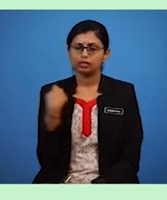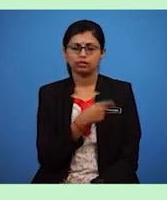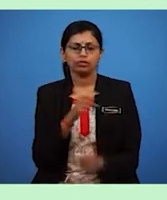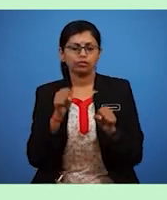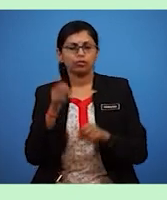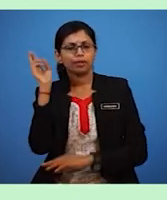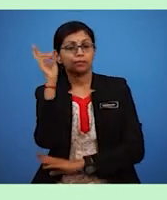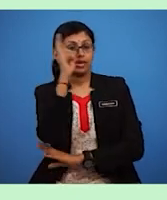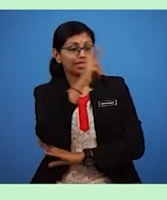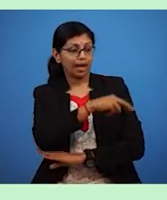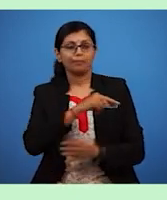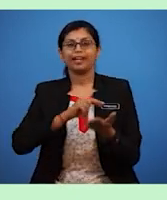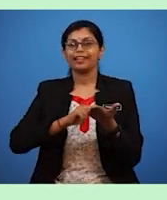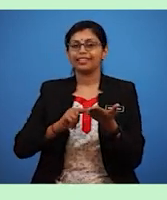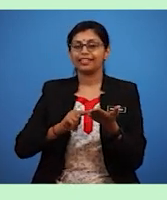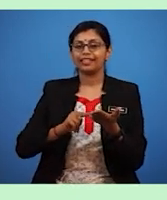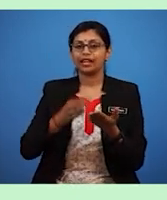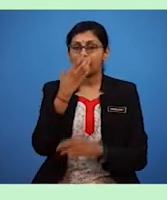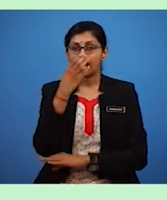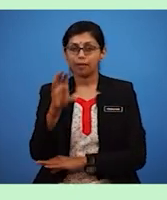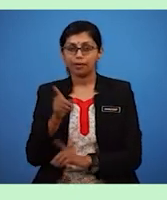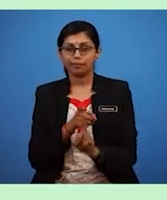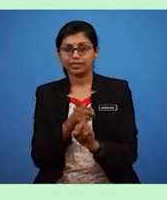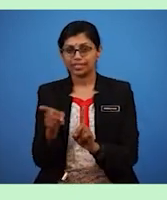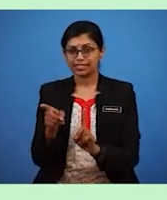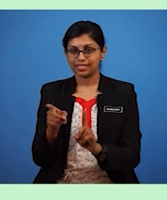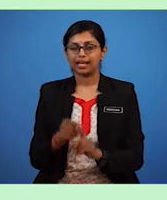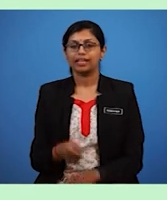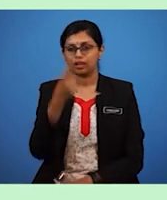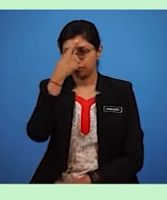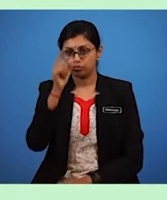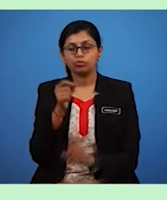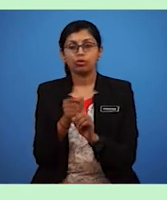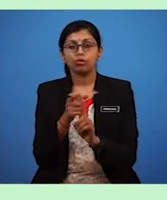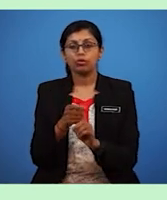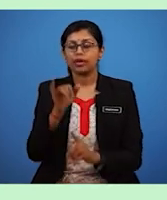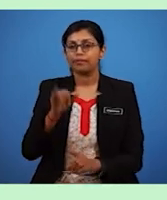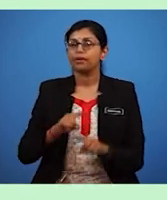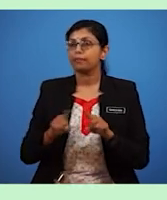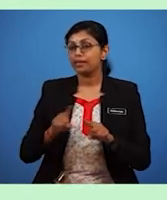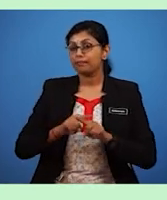boleh meramal nilai haba penyesaran bagi logam yang berbeza